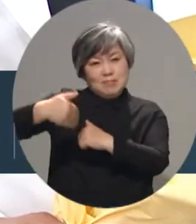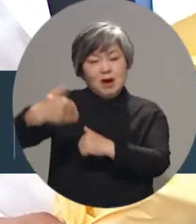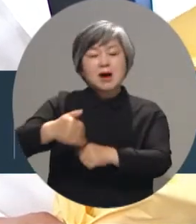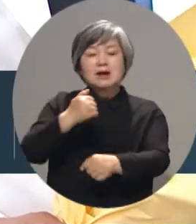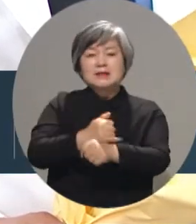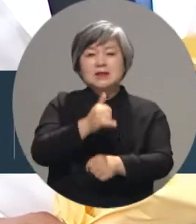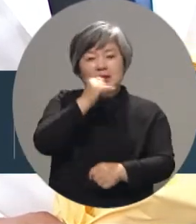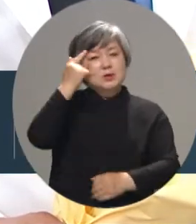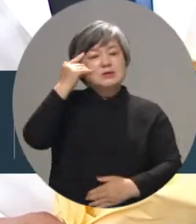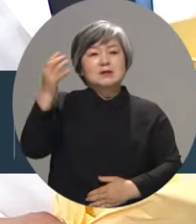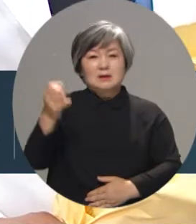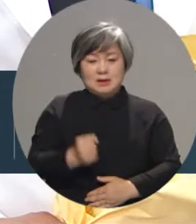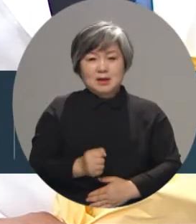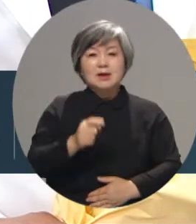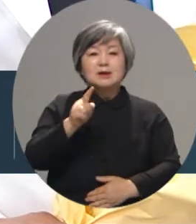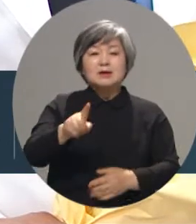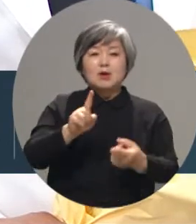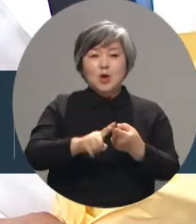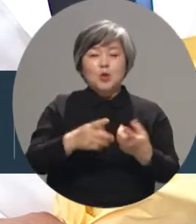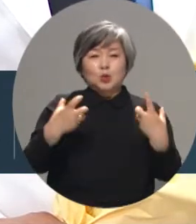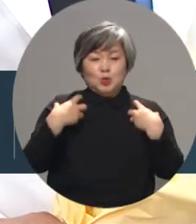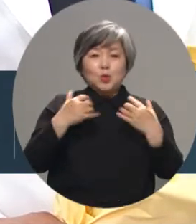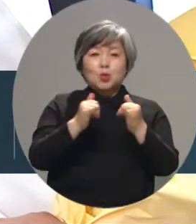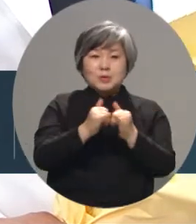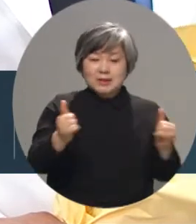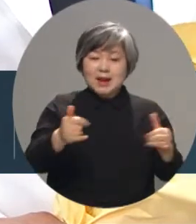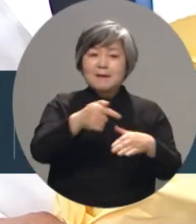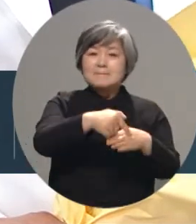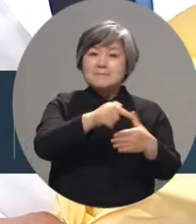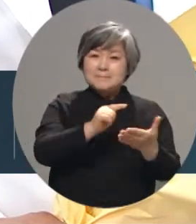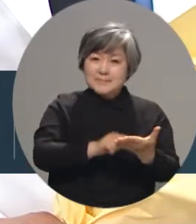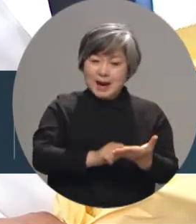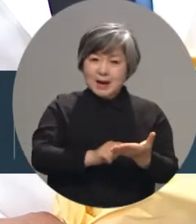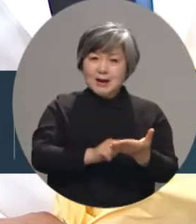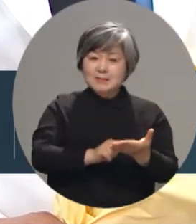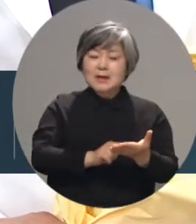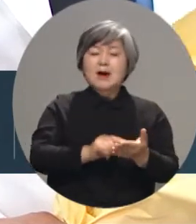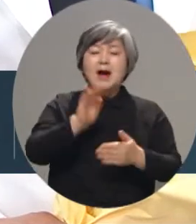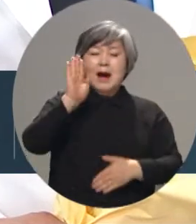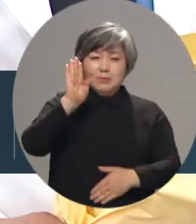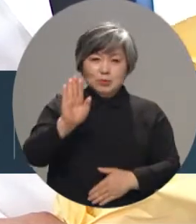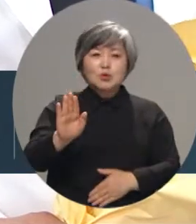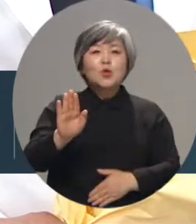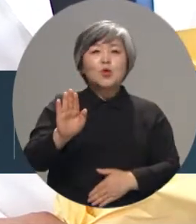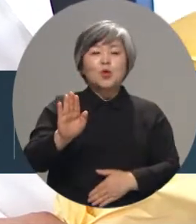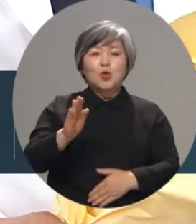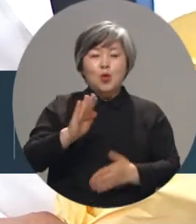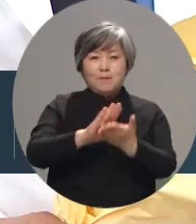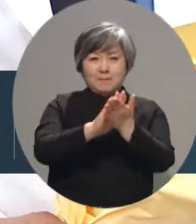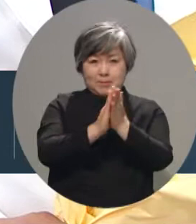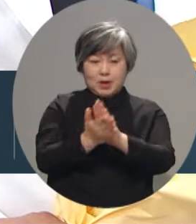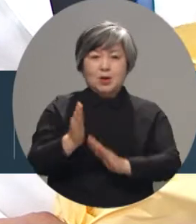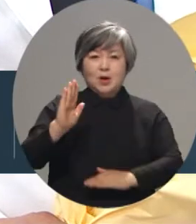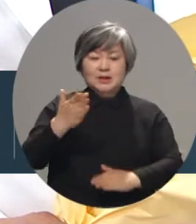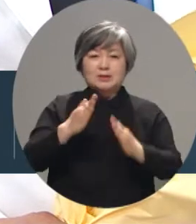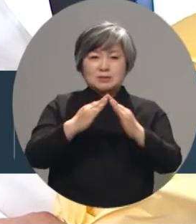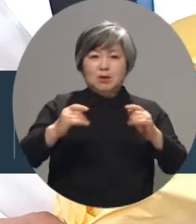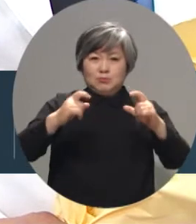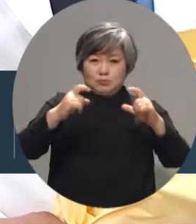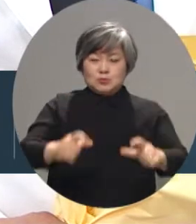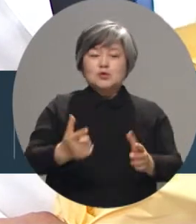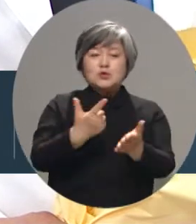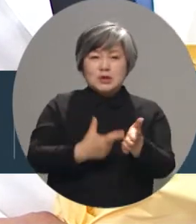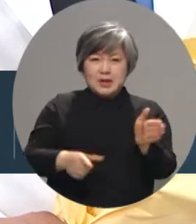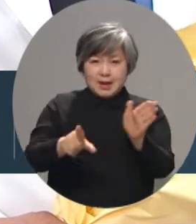생각합니다. 그런 우리 도민들의 마음을 앞으로 변화된 전북을